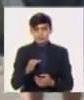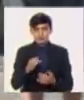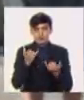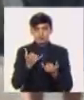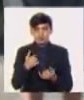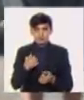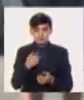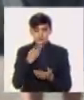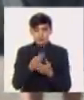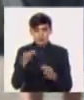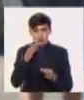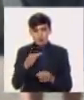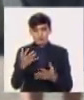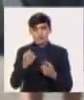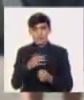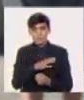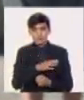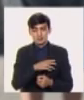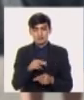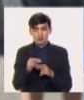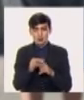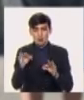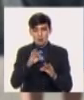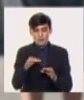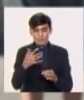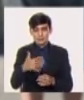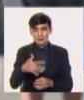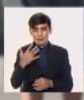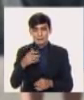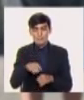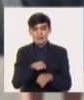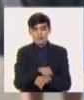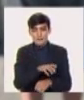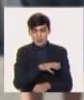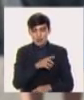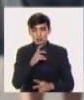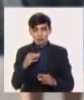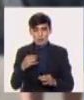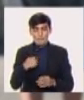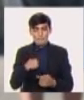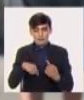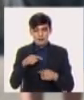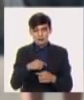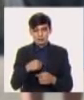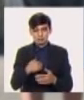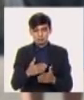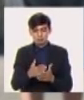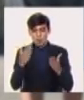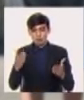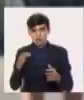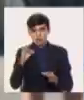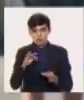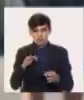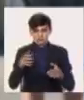Енді біз өз тарапымыздан алғанымыз жолдың негізгі ені 5 метр болатын, біз соны үлкен каток шетінде ұстайтын